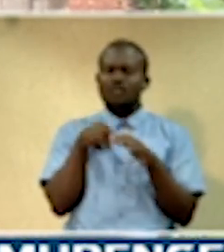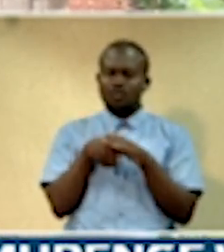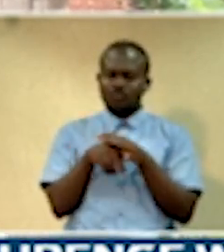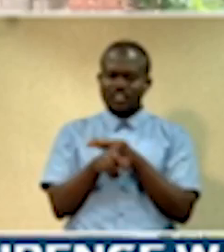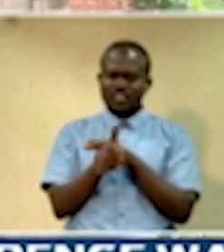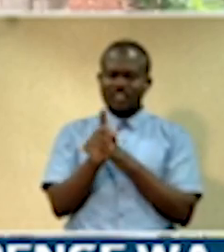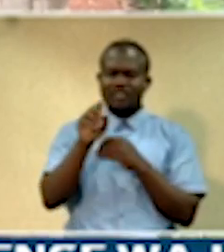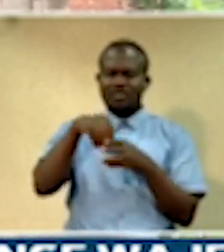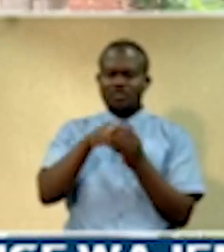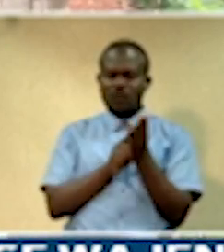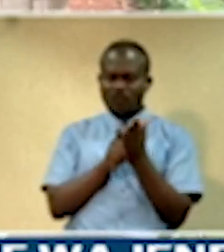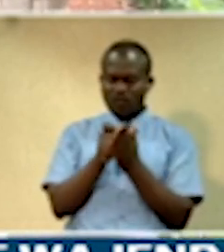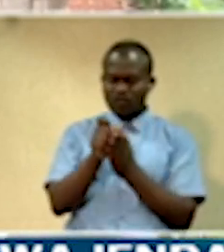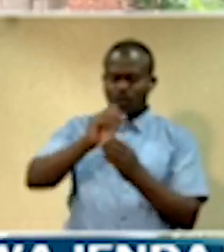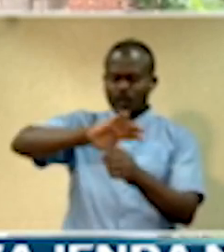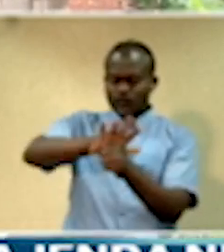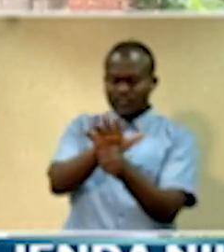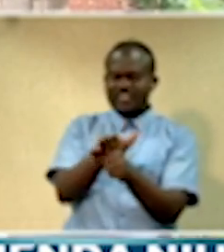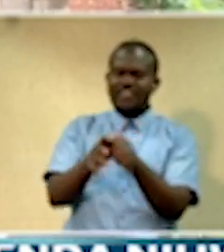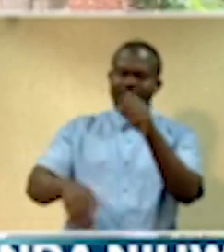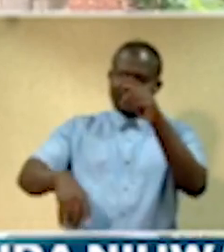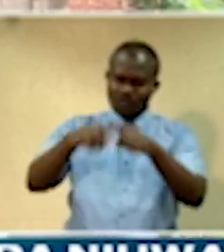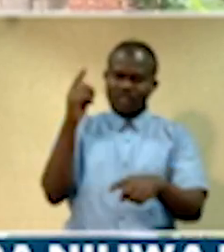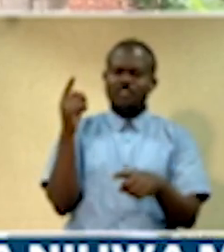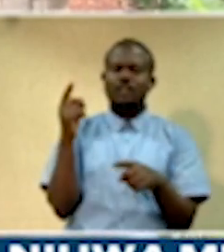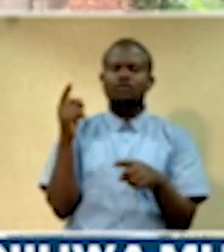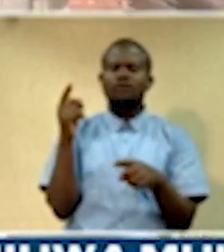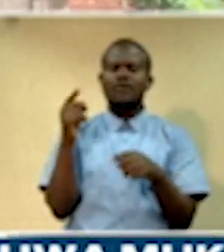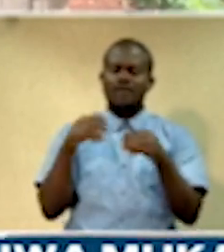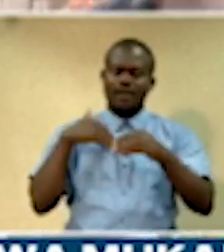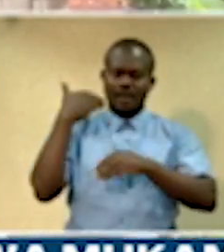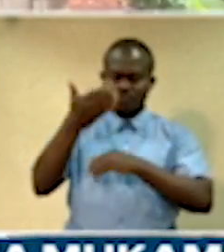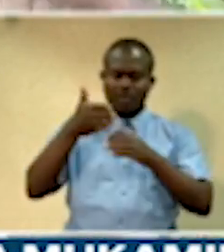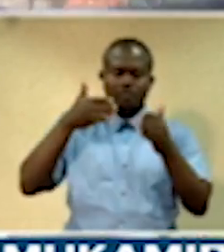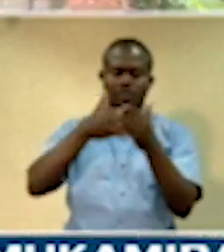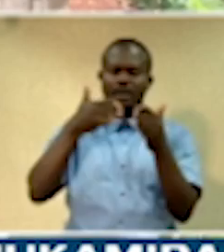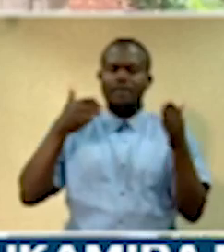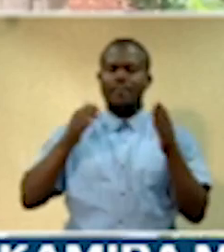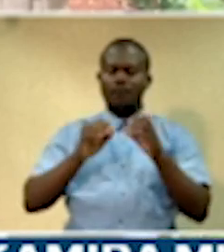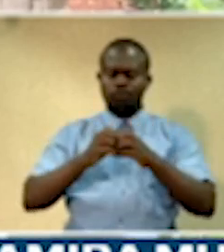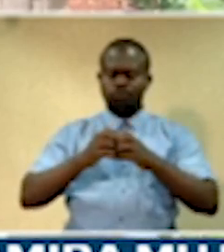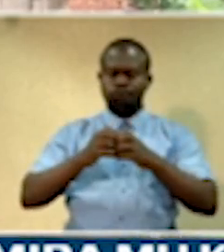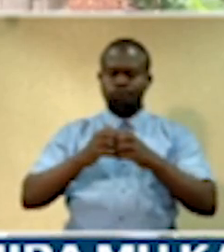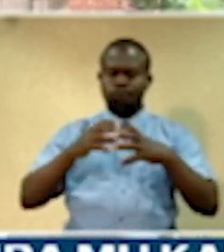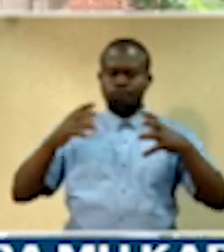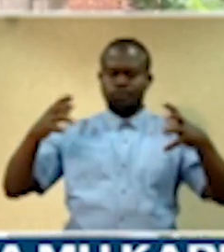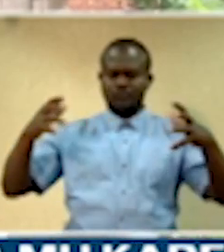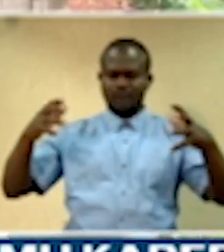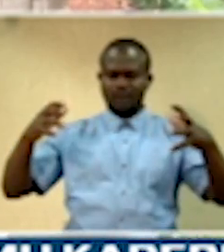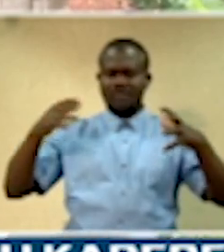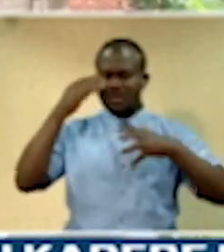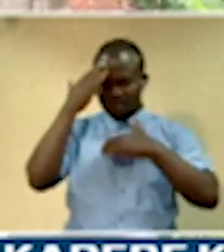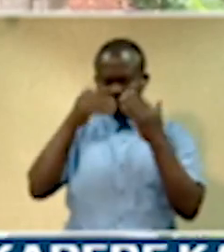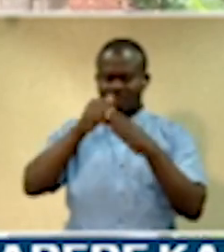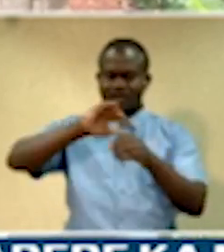mu turemangingo twa virusi noneho ukayibuza gukura ibyo bita kwimultiplier kugira